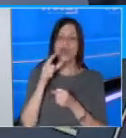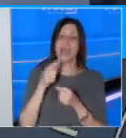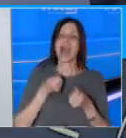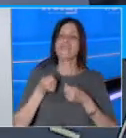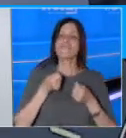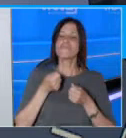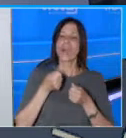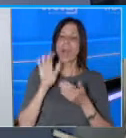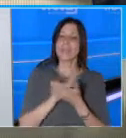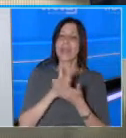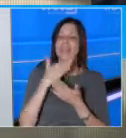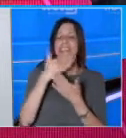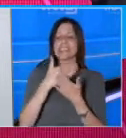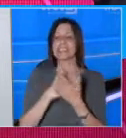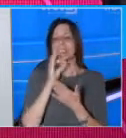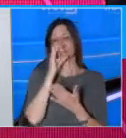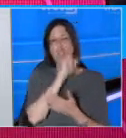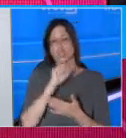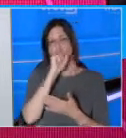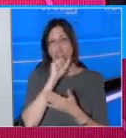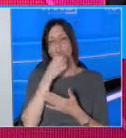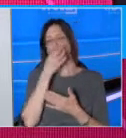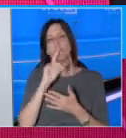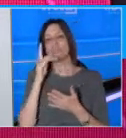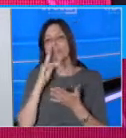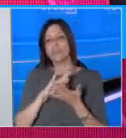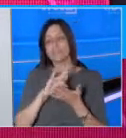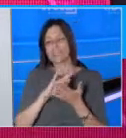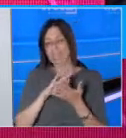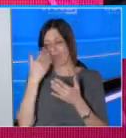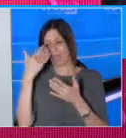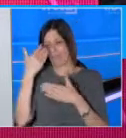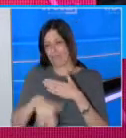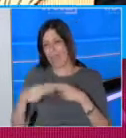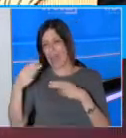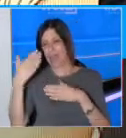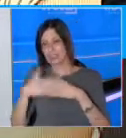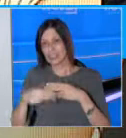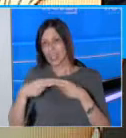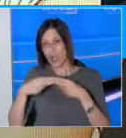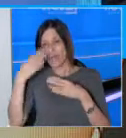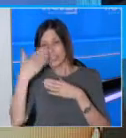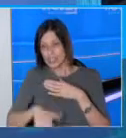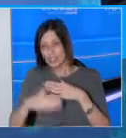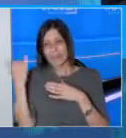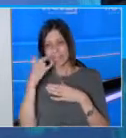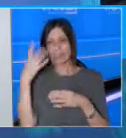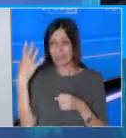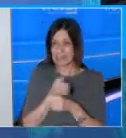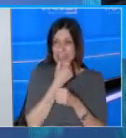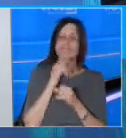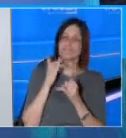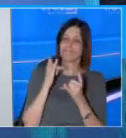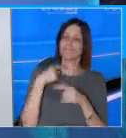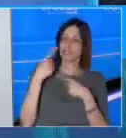השירים. אז מה, השירים שנמצאים יותר קרובים לסיום התחרות מנצחים בדרך כלל? בשנים האחרונות כן,